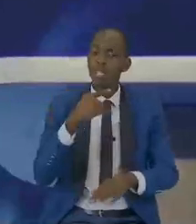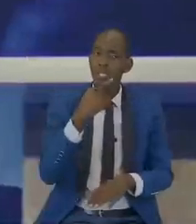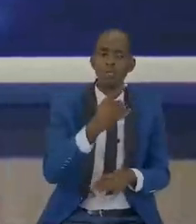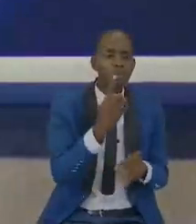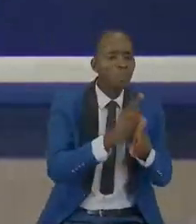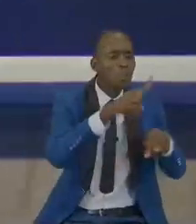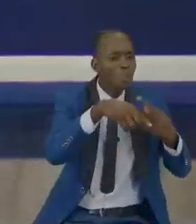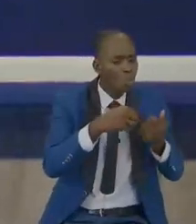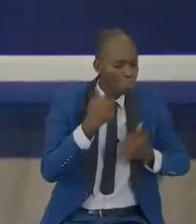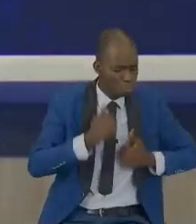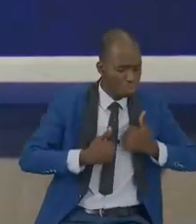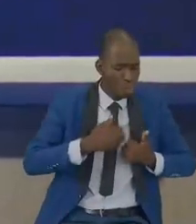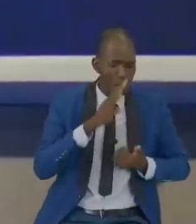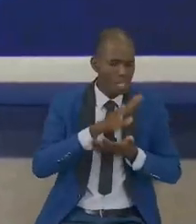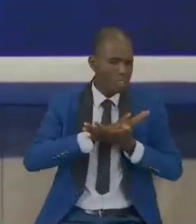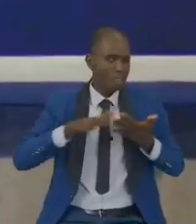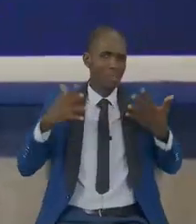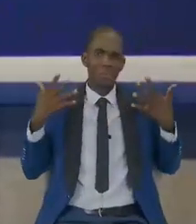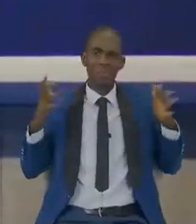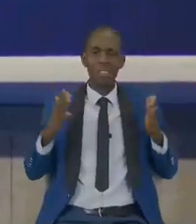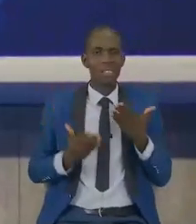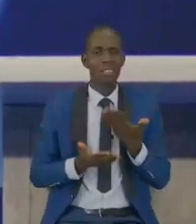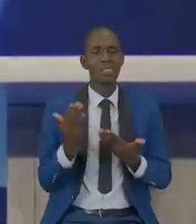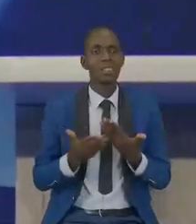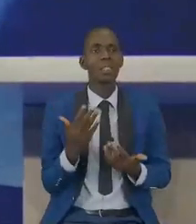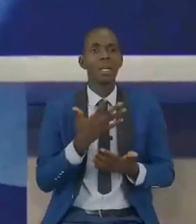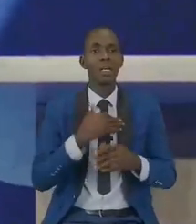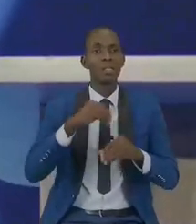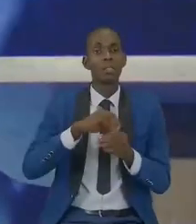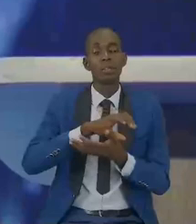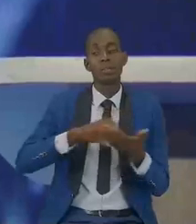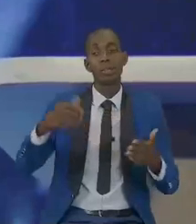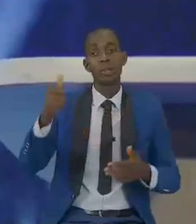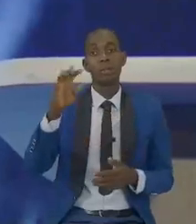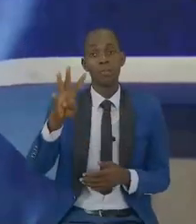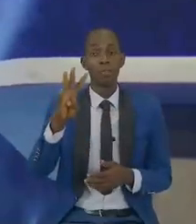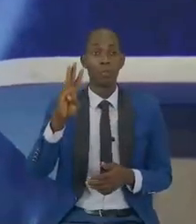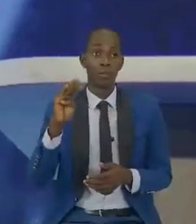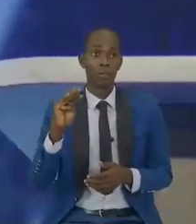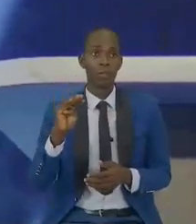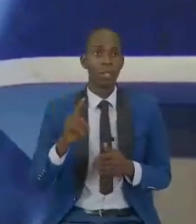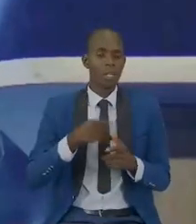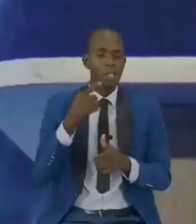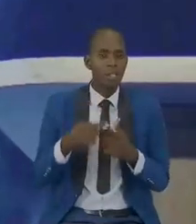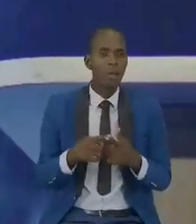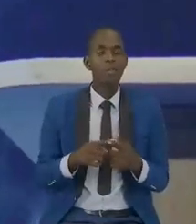à l'homme là, viens, lave-toi et tu seras pur. Et le verset 14 dit,